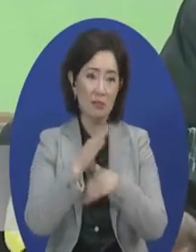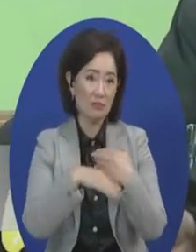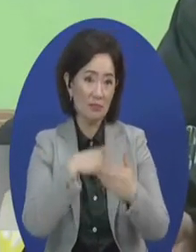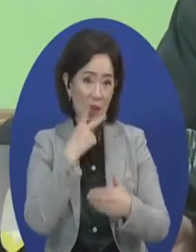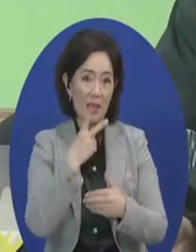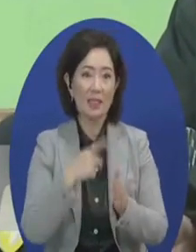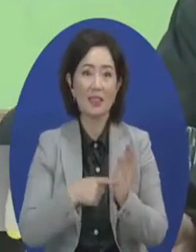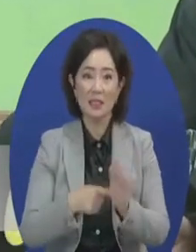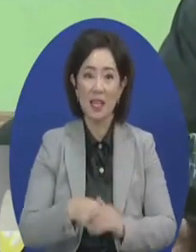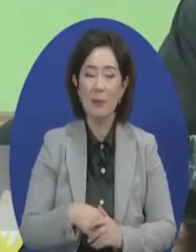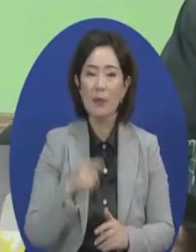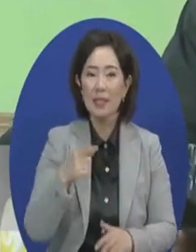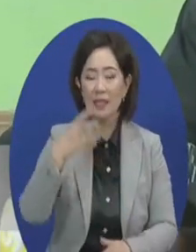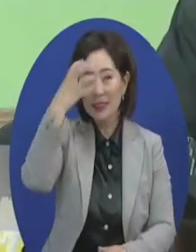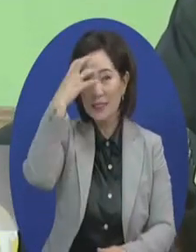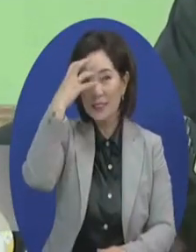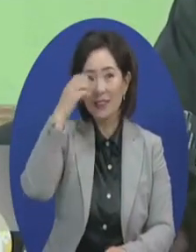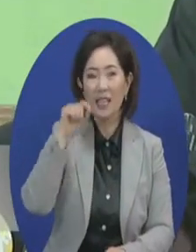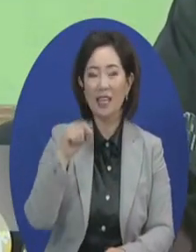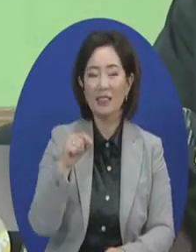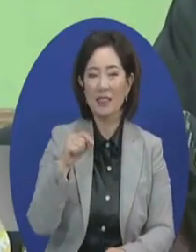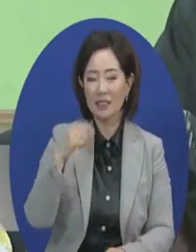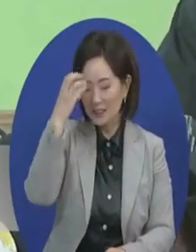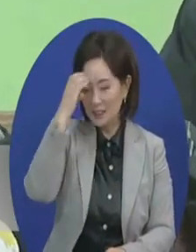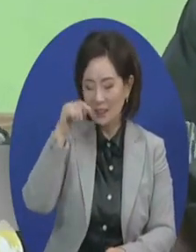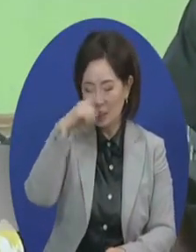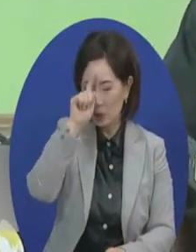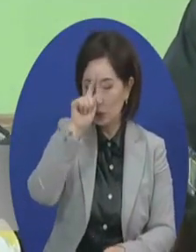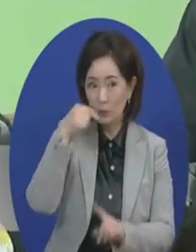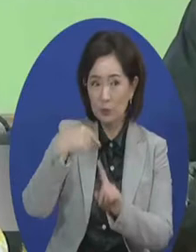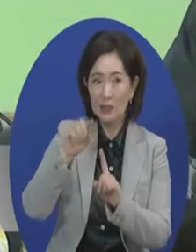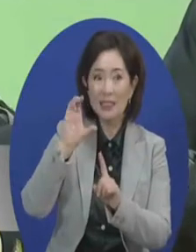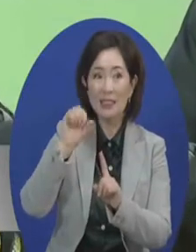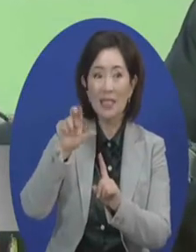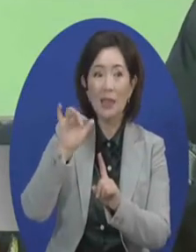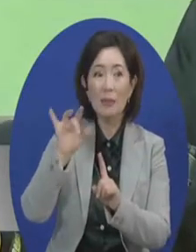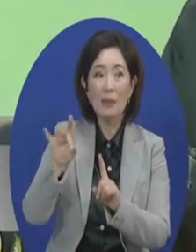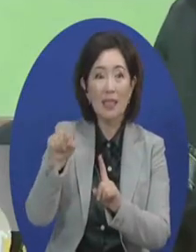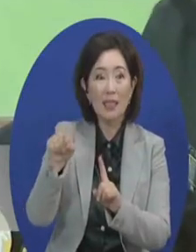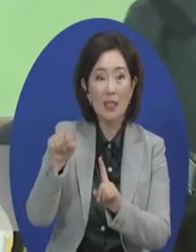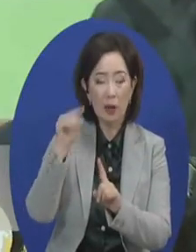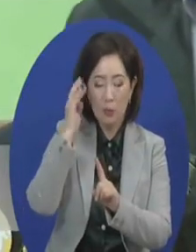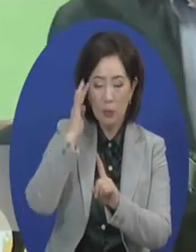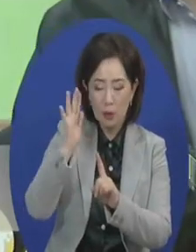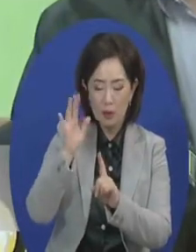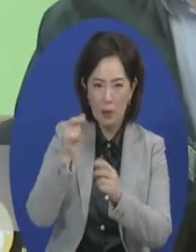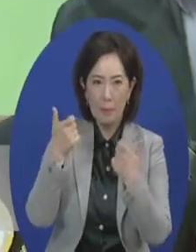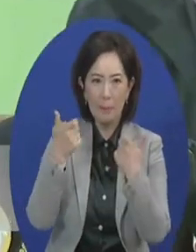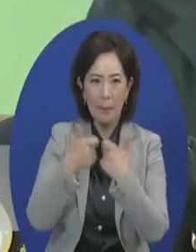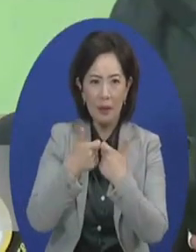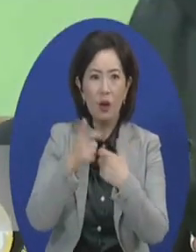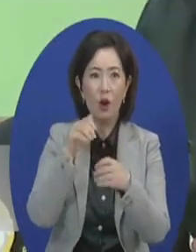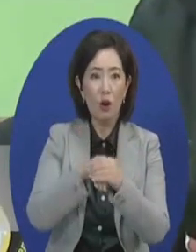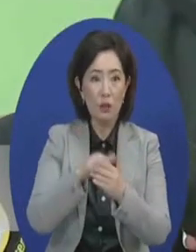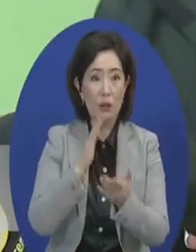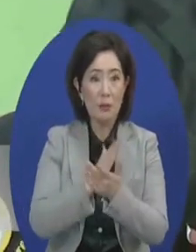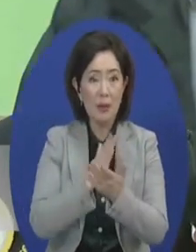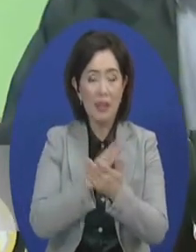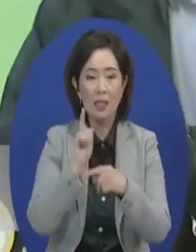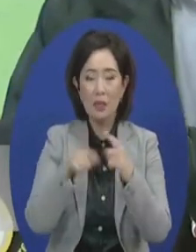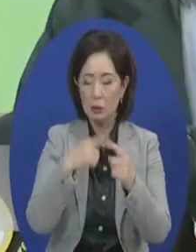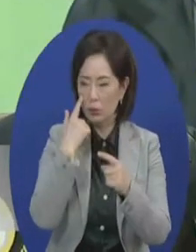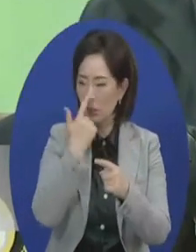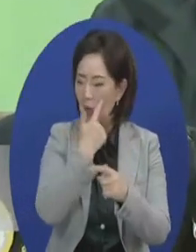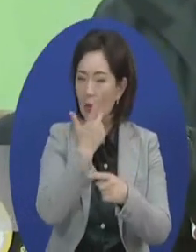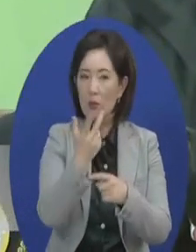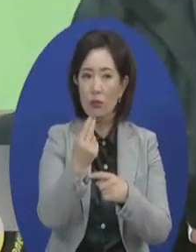бол харагдаж байна. За бас засгийн газрын яг эрүүл мэндийн салбарт явуулсан бодлого бол бас илүү байндаа онжээ. Илүү яг